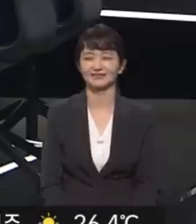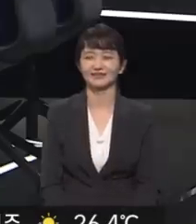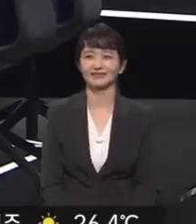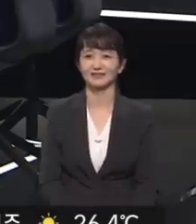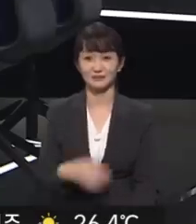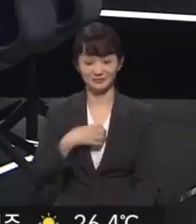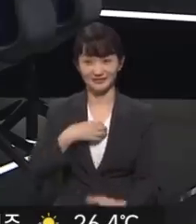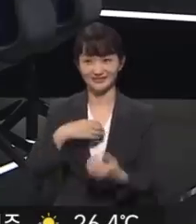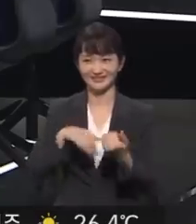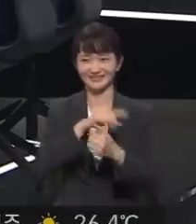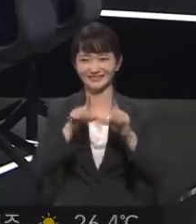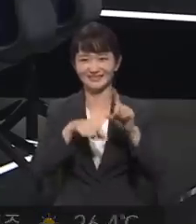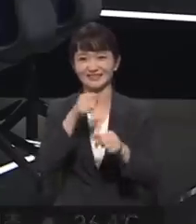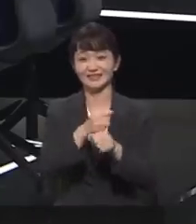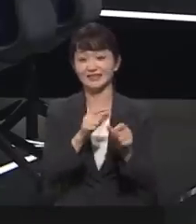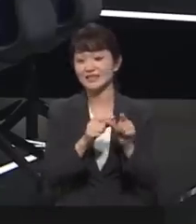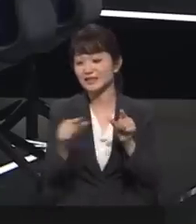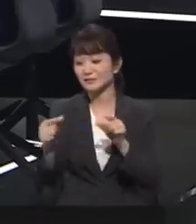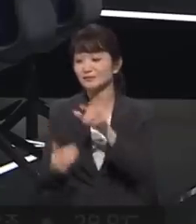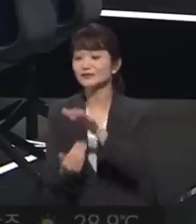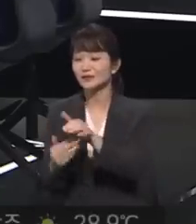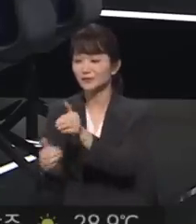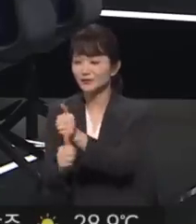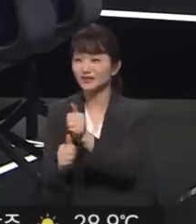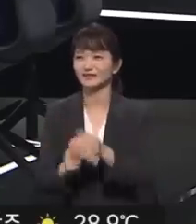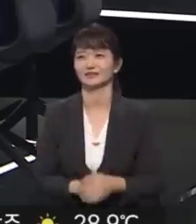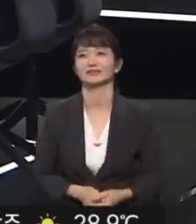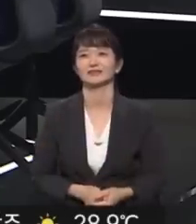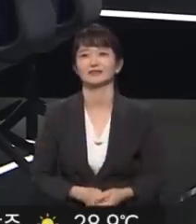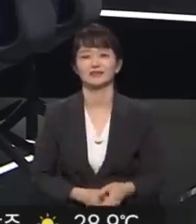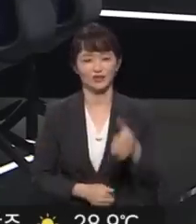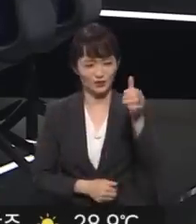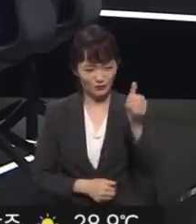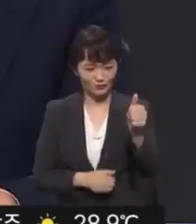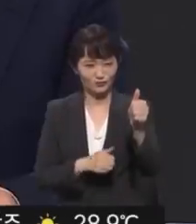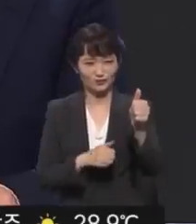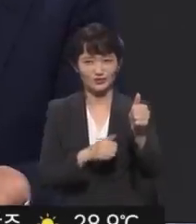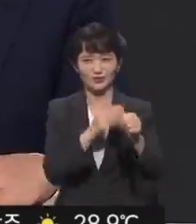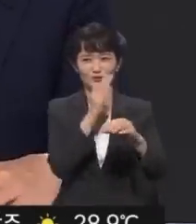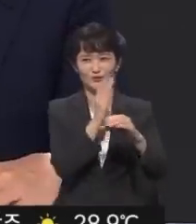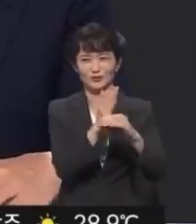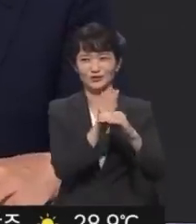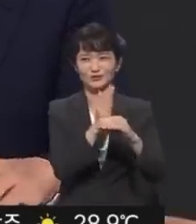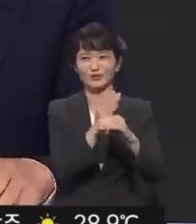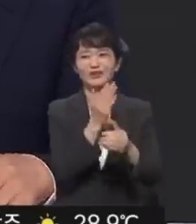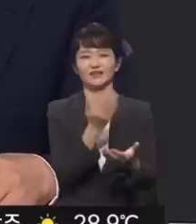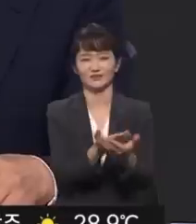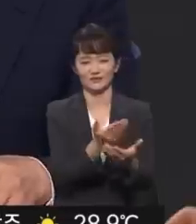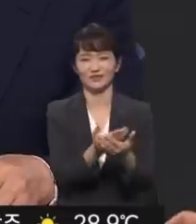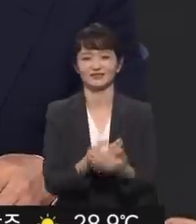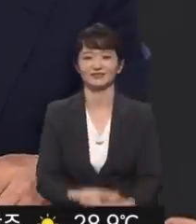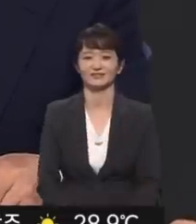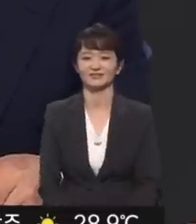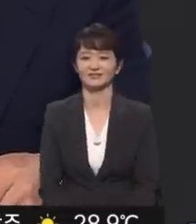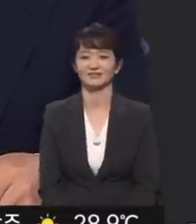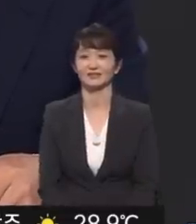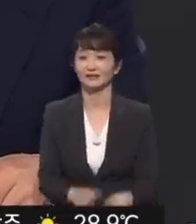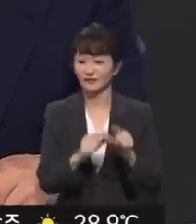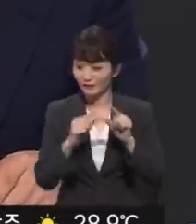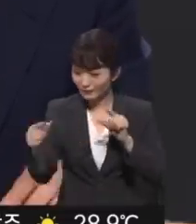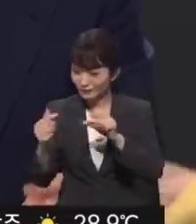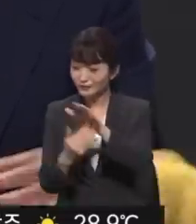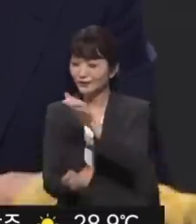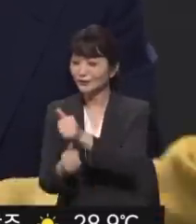상황을 만들었다고 해서 일부 채 올라 기장으로 누워만 충실해 써야 이질적으로 보러 생각할까 매고 나가셔도 이제 일부 최고 연 질환